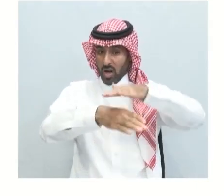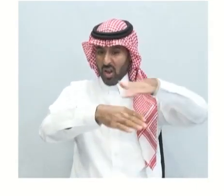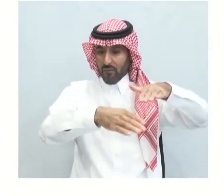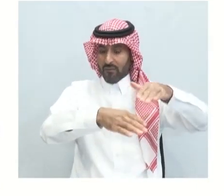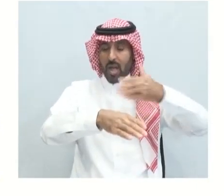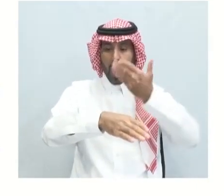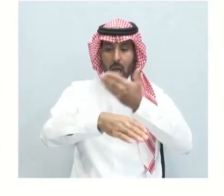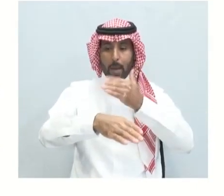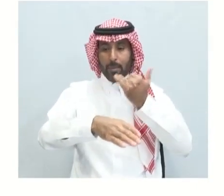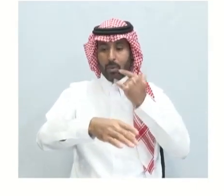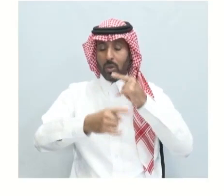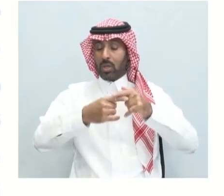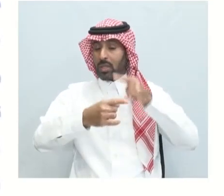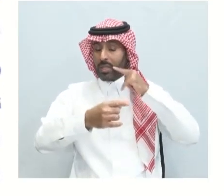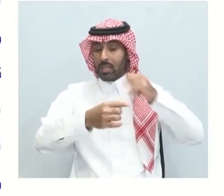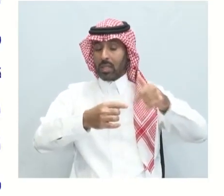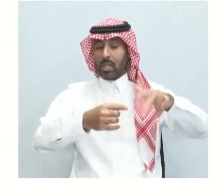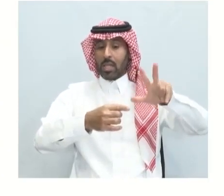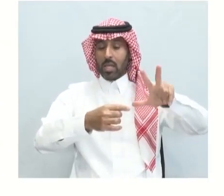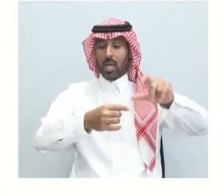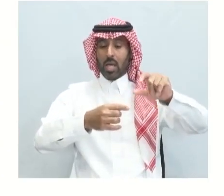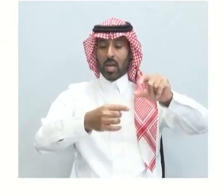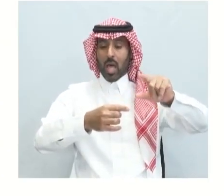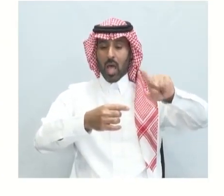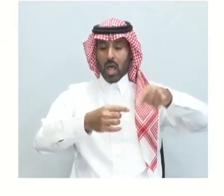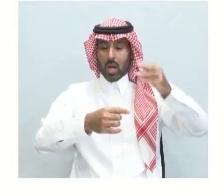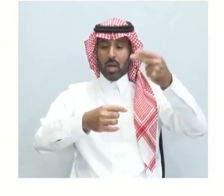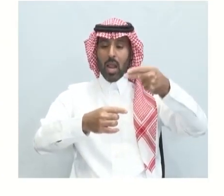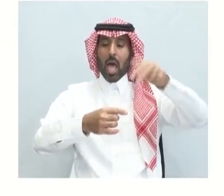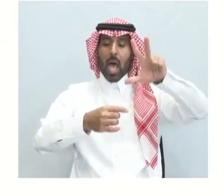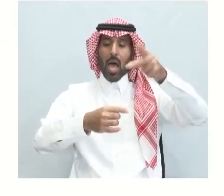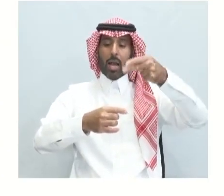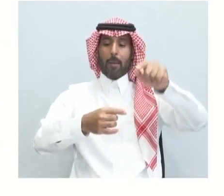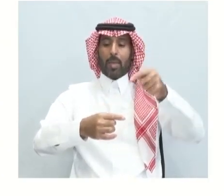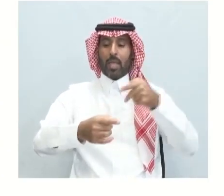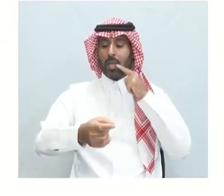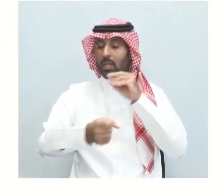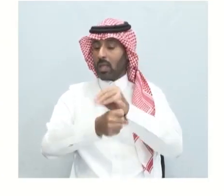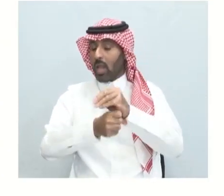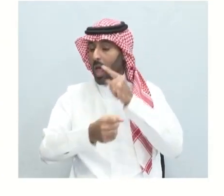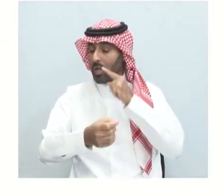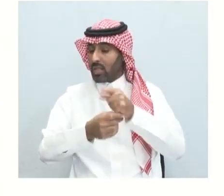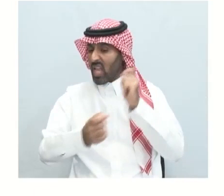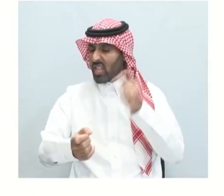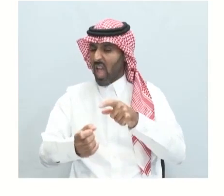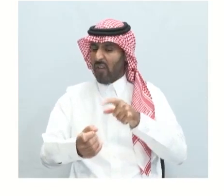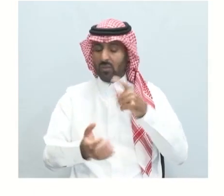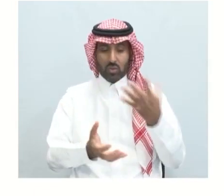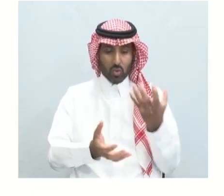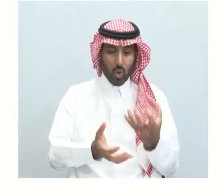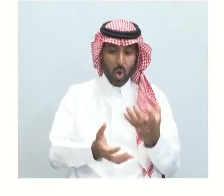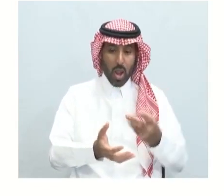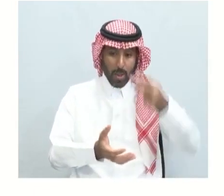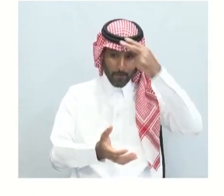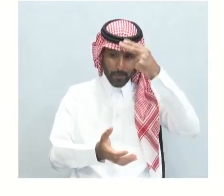العربي بعد ذلك تطرقنا الى الاهداف وتحديدا في صخور المملكه العربيه السعوديه